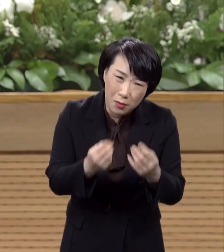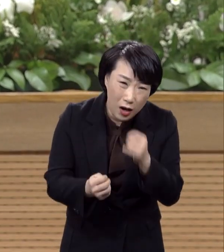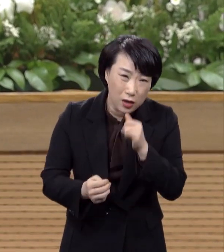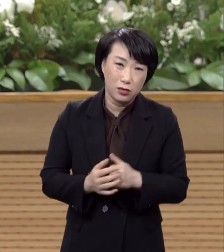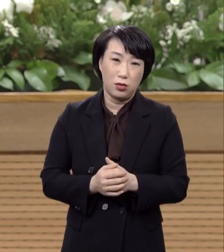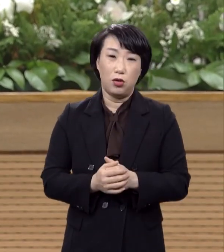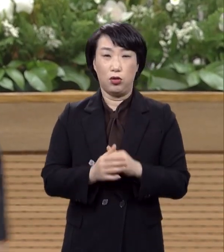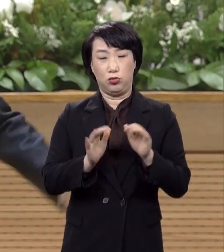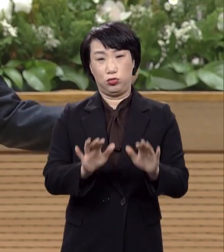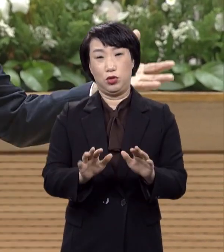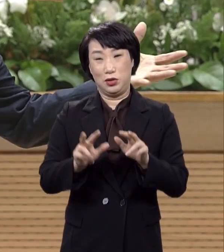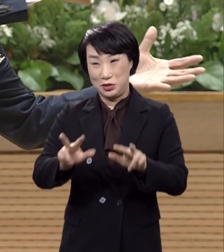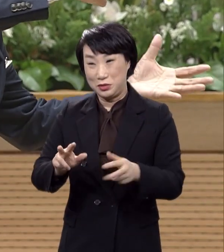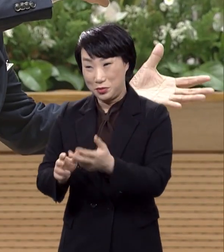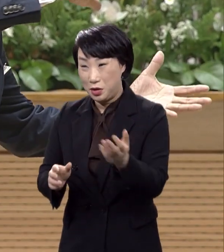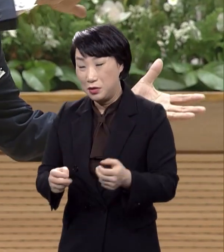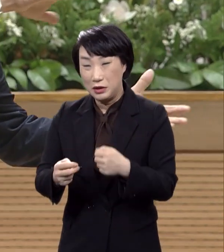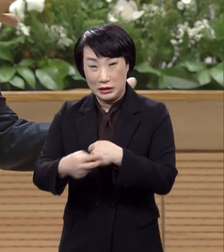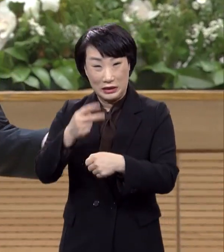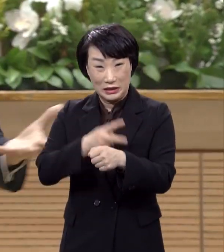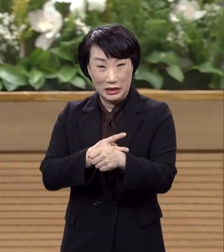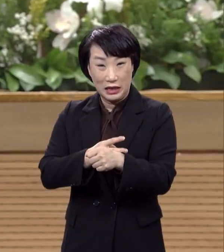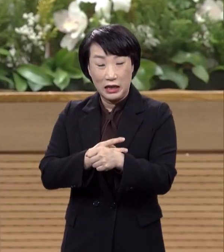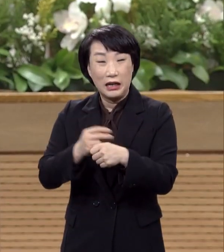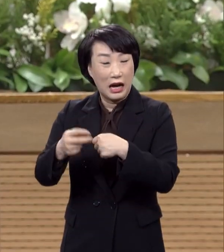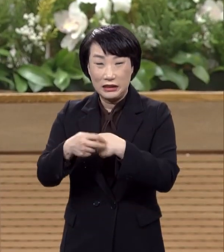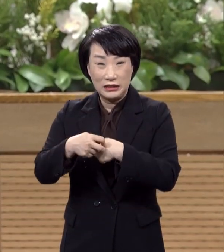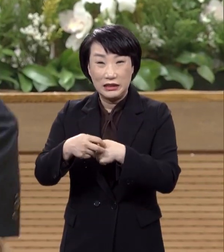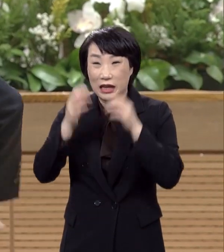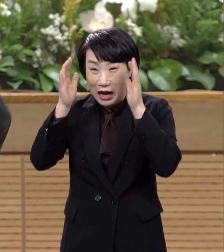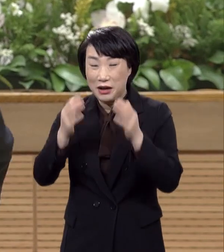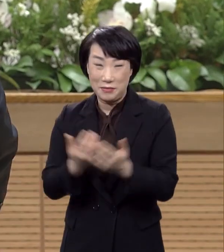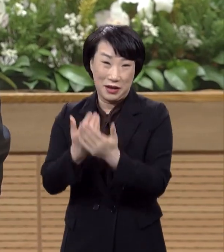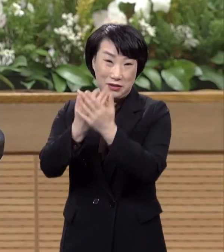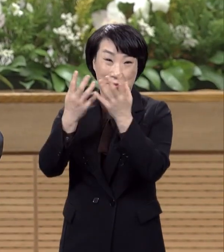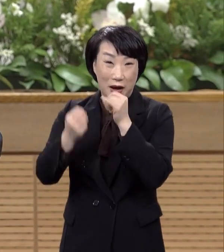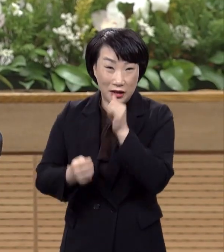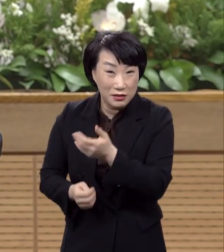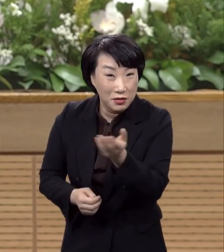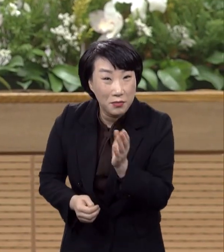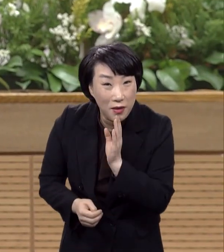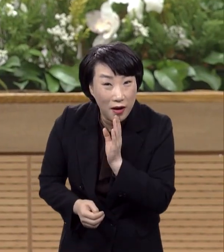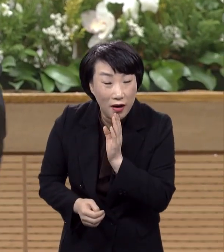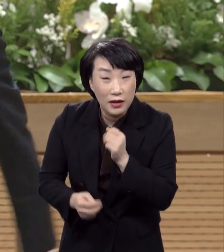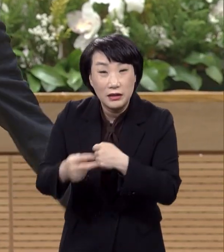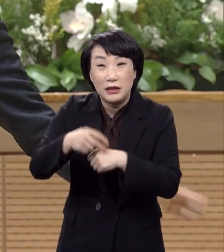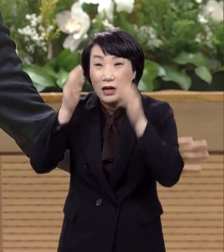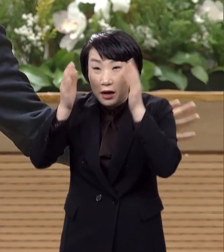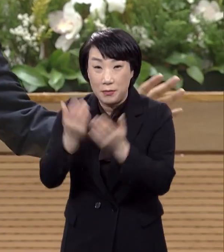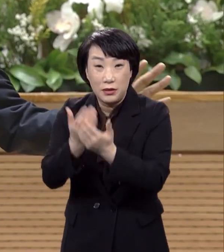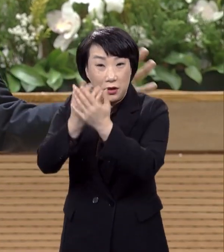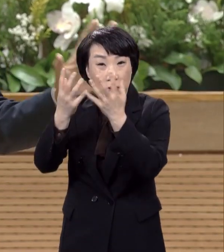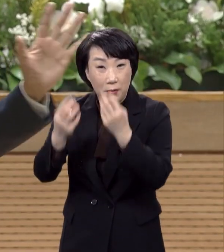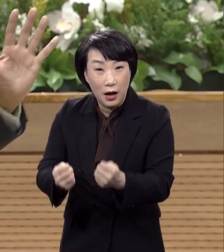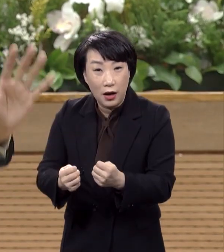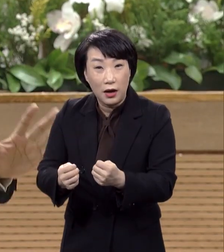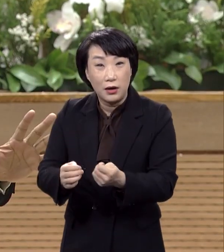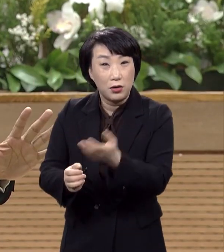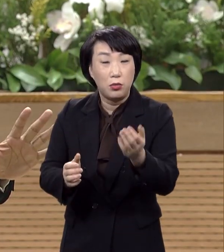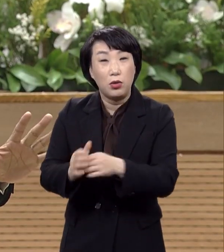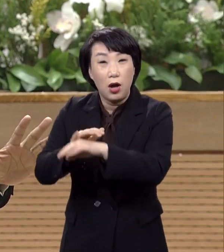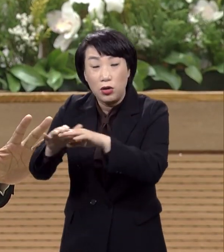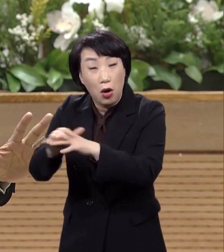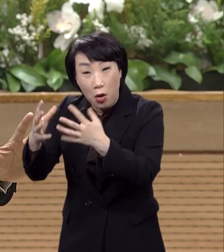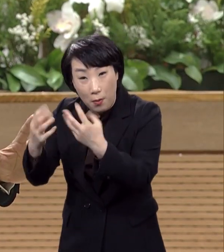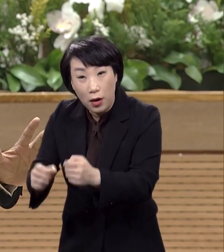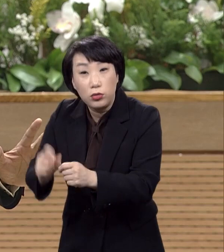많았어요. 그런 때가. 지금 의학이 아주 고도로 발달됐습니다. 근데 의학이 못하는 것이 하는 것보다